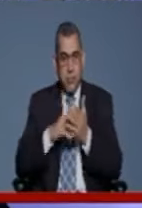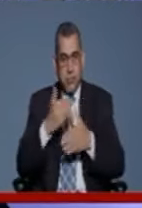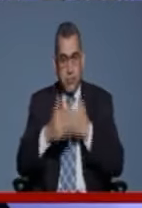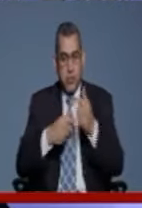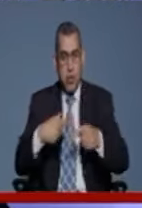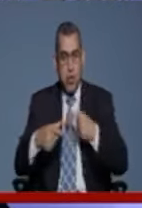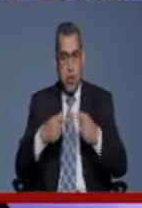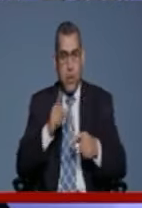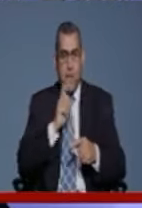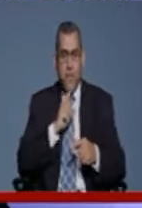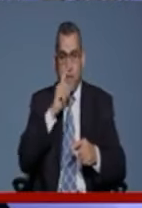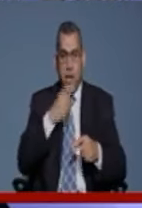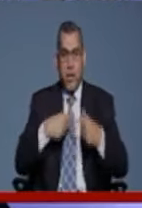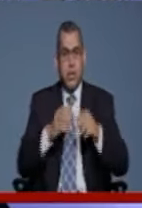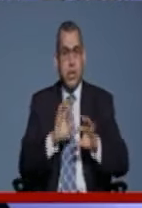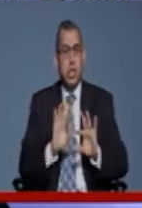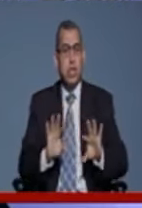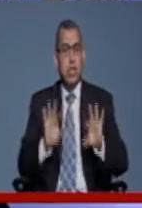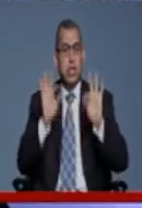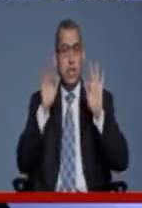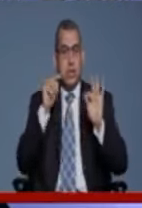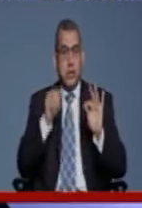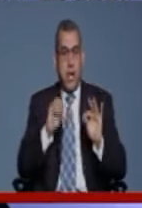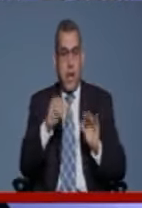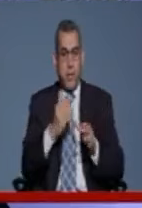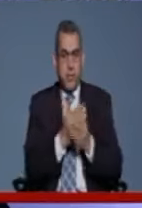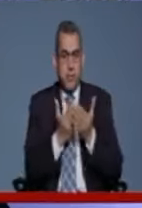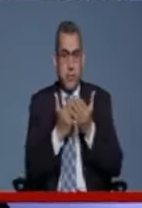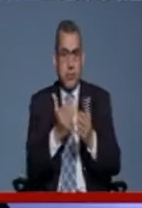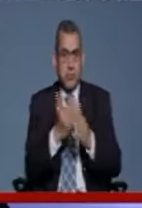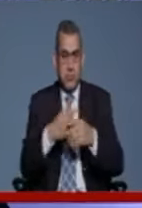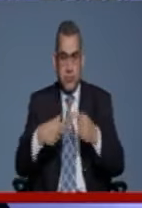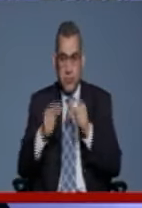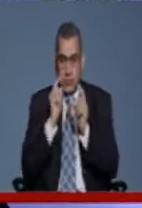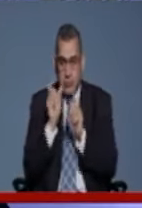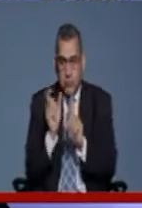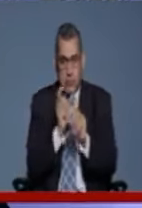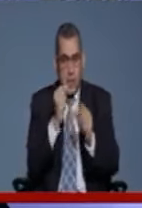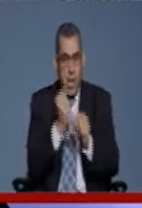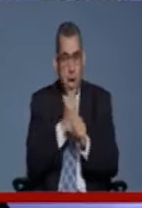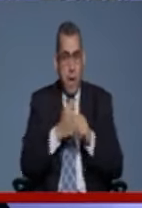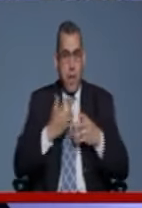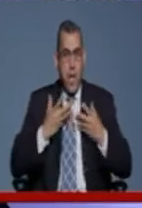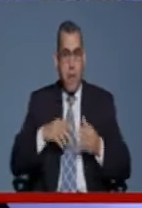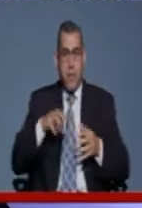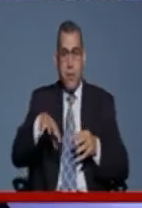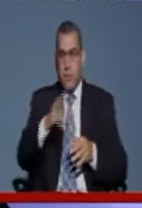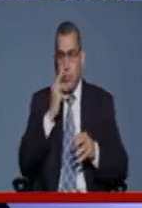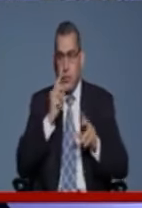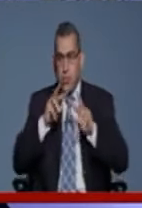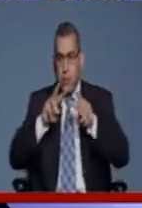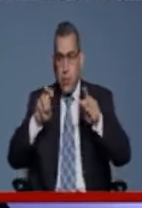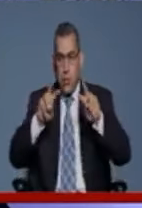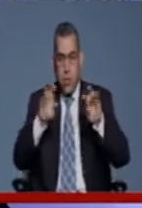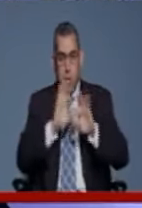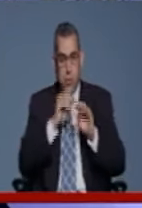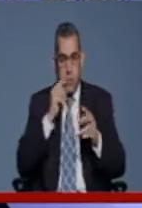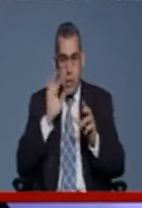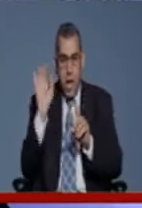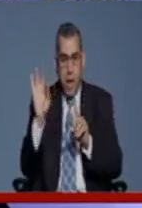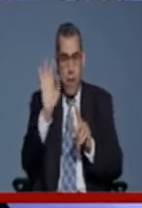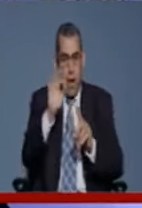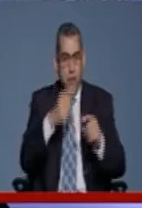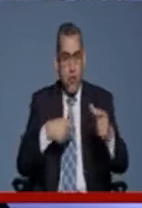والوسائل التكنولوجية لإدارة ومتابعة المهام الأمنية الميدانية وتحليلها باستخدام